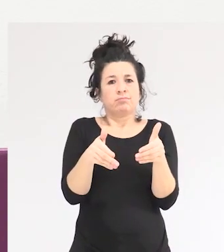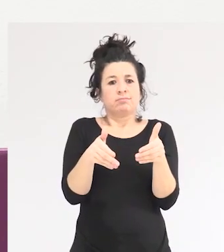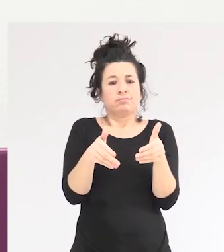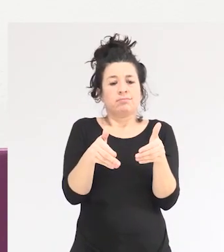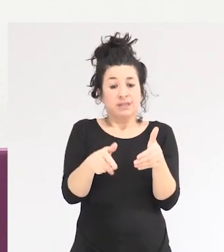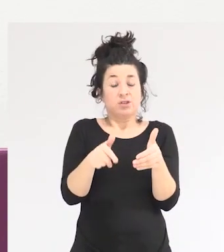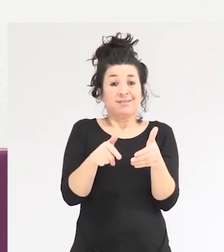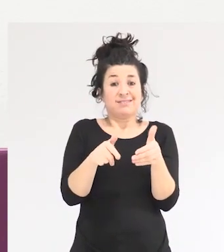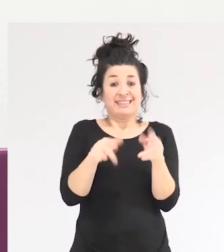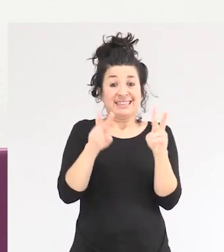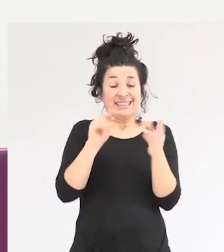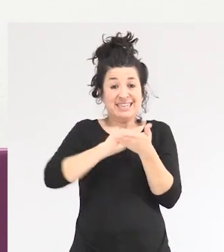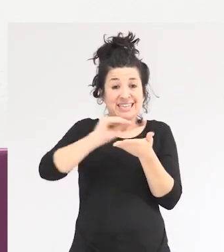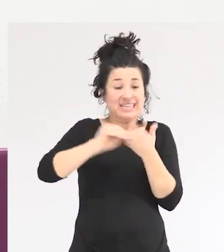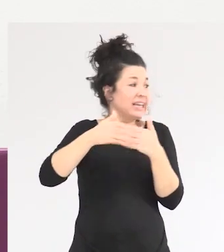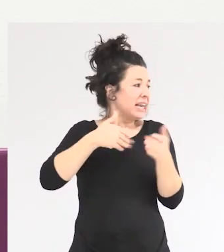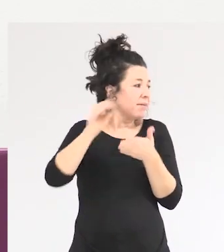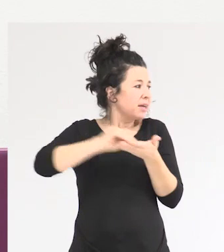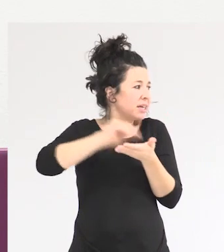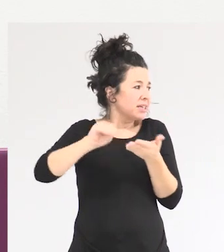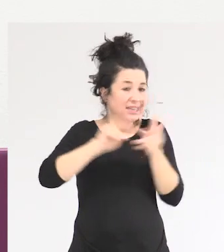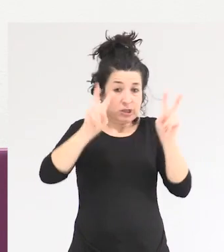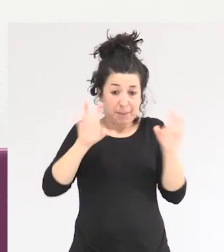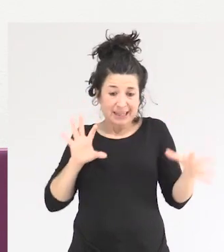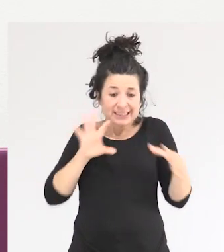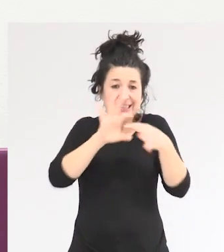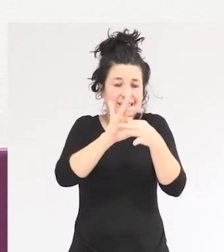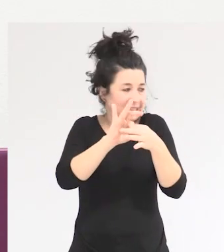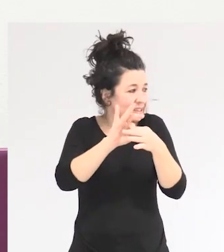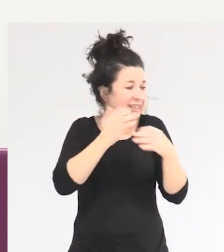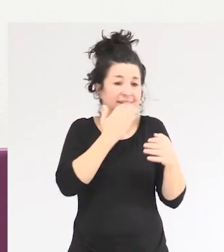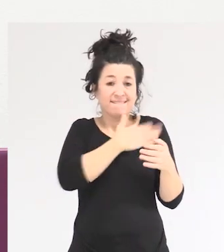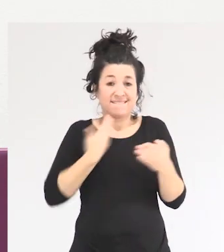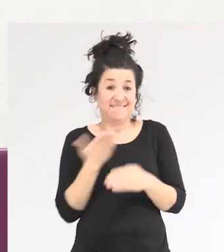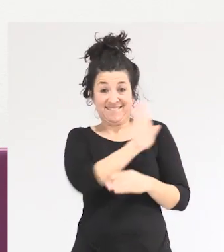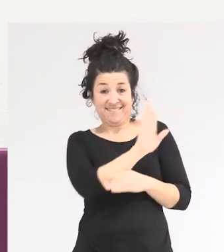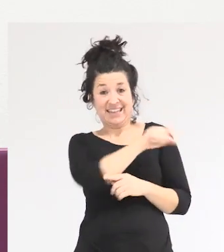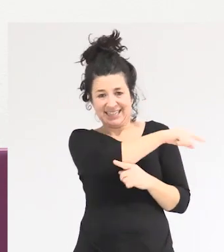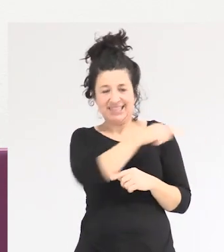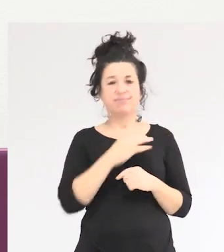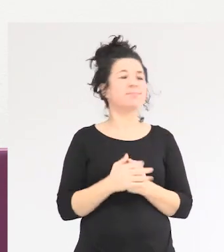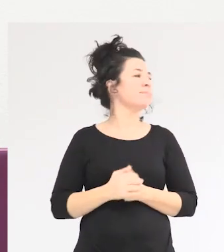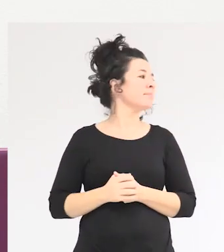dut horren inguruan, hemen daukat, norbaitek ikusi nahi badu. Hauxe da, amek ez dute.